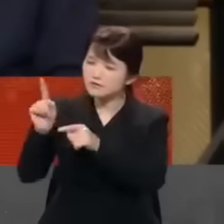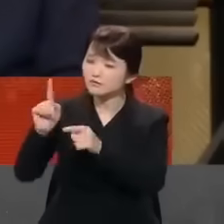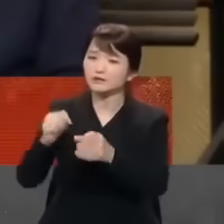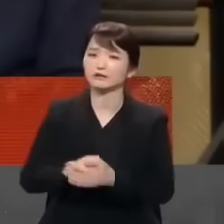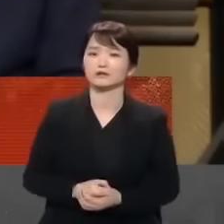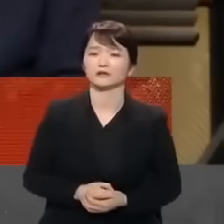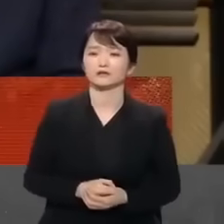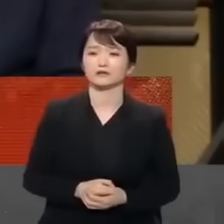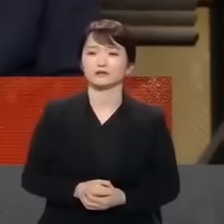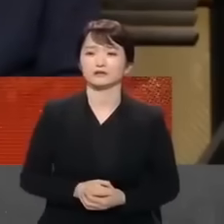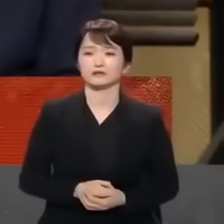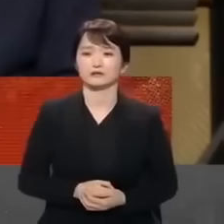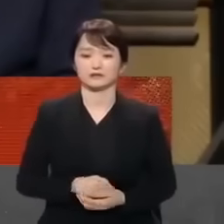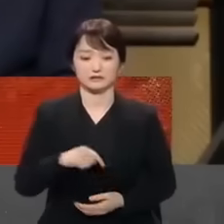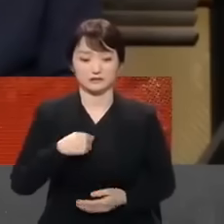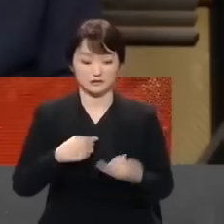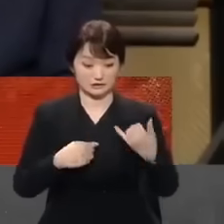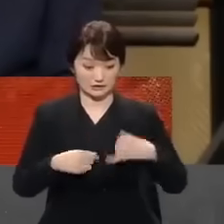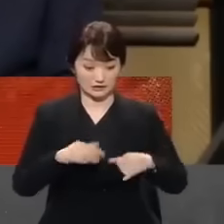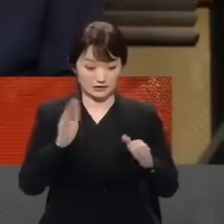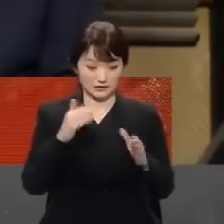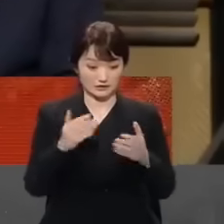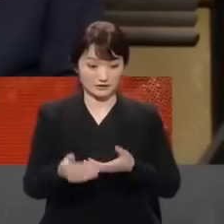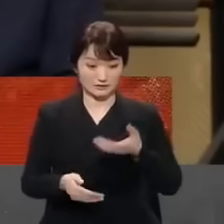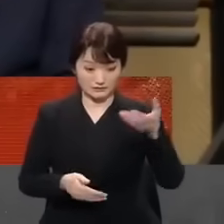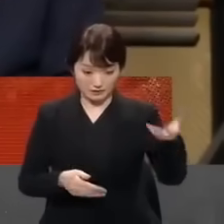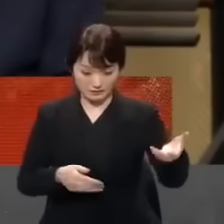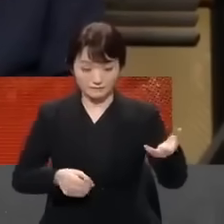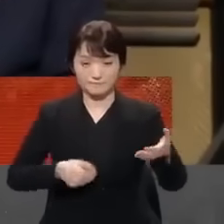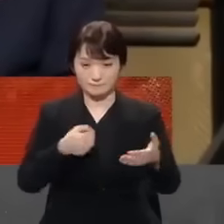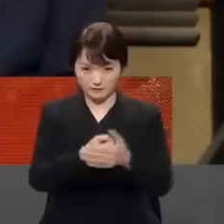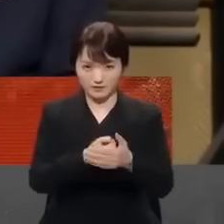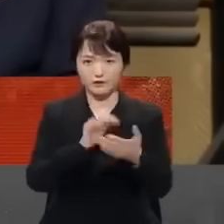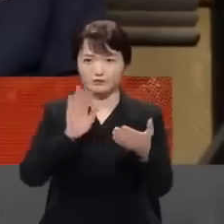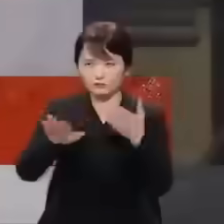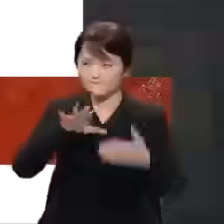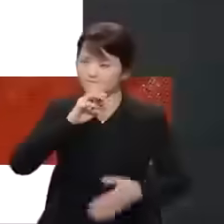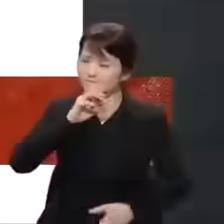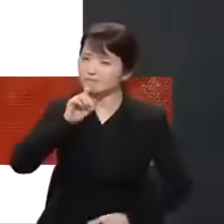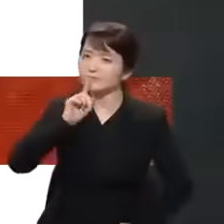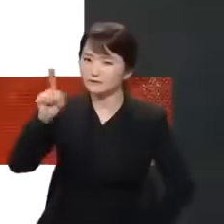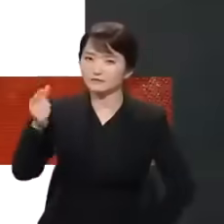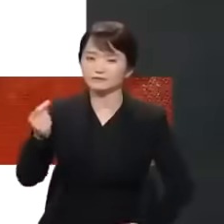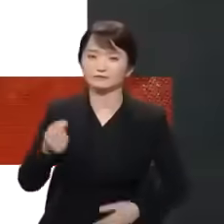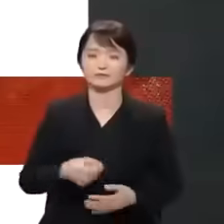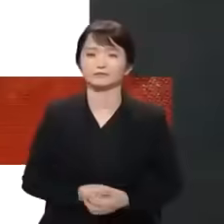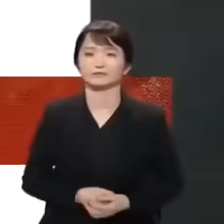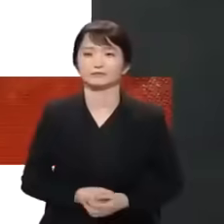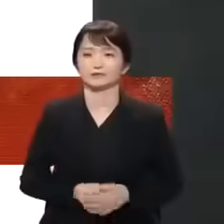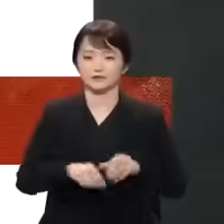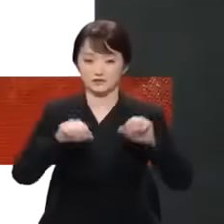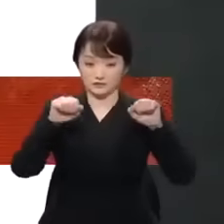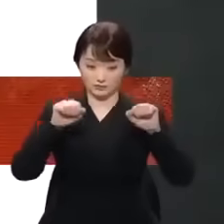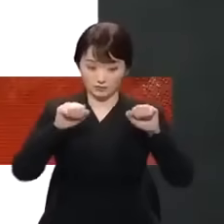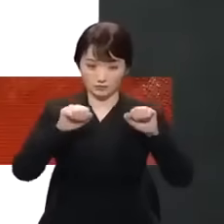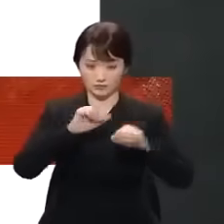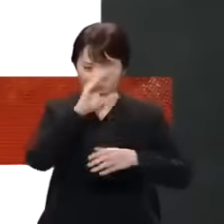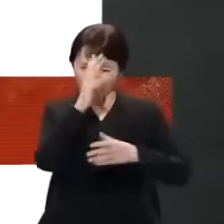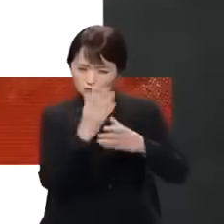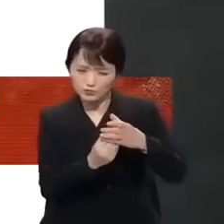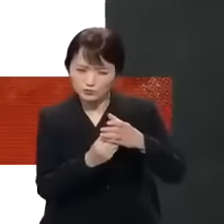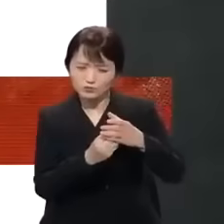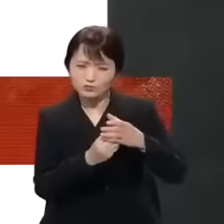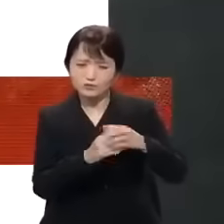전학 시킬 가고 하고 하는 거 아닙니까 사실 이제 운동으로 이제 지금까지 고등학교까지 온이 학생들 같은 경우는